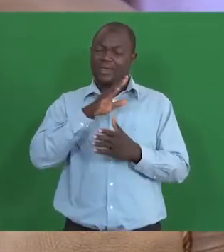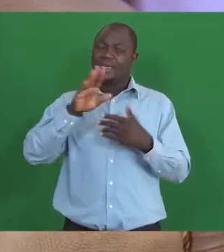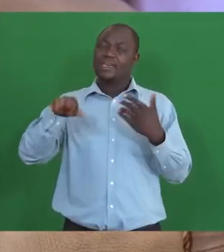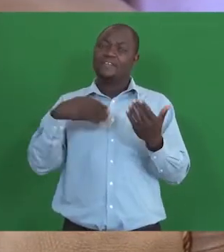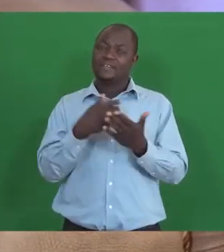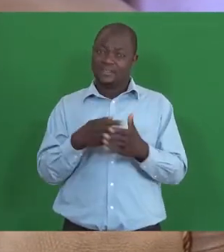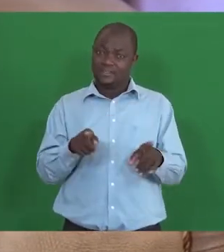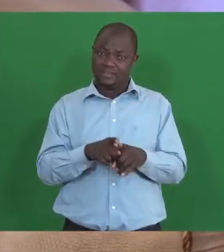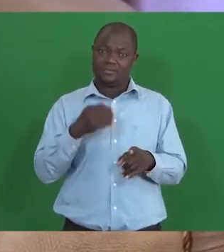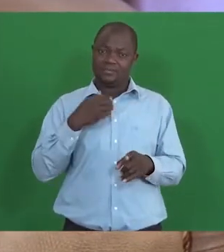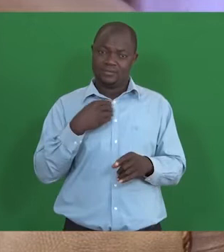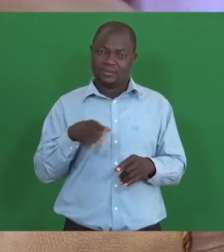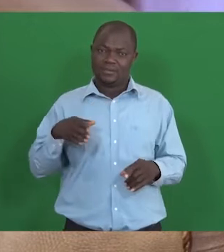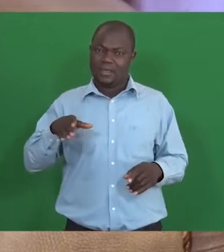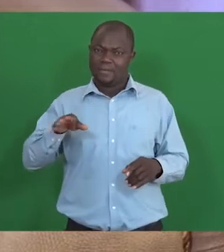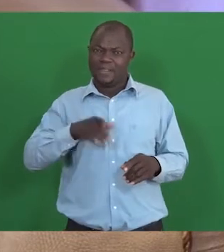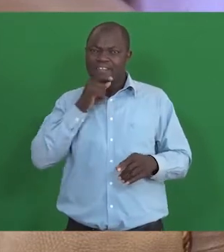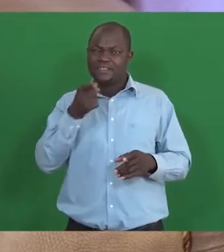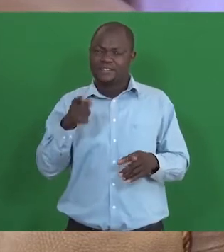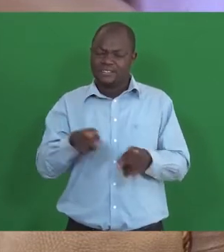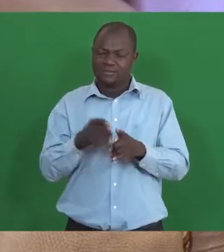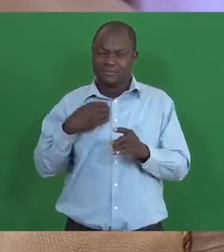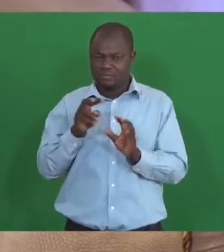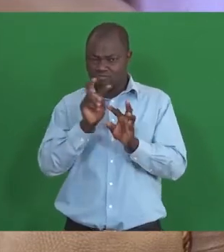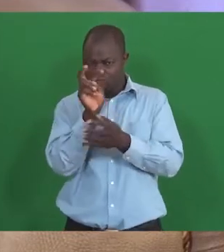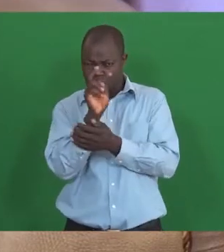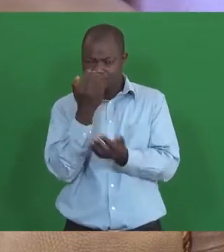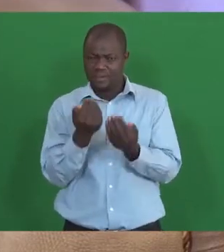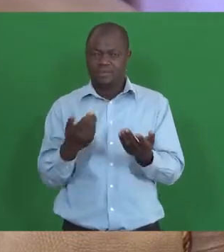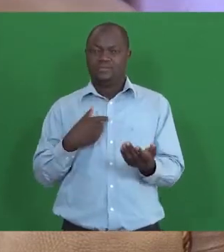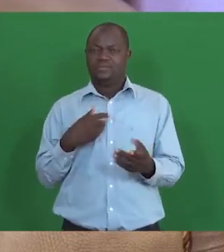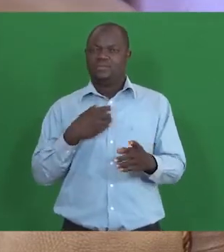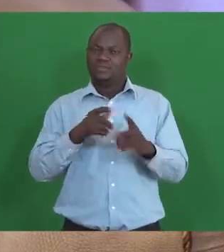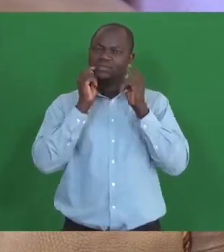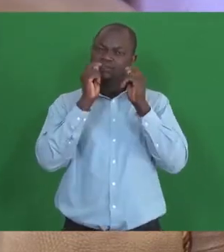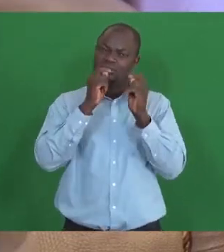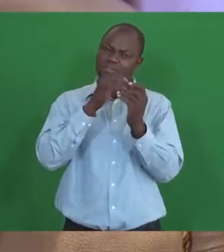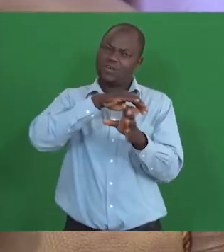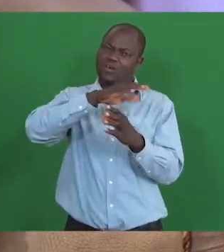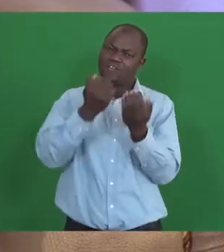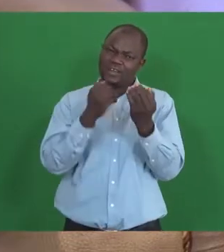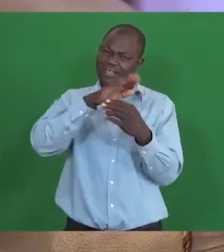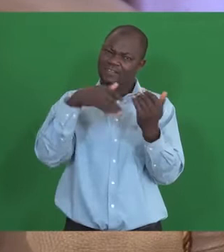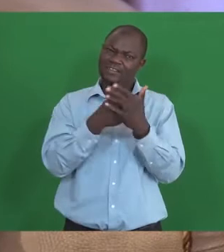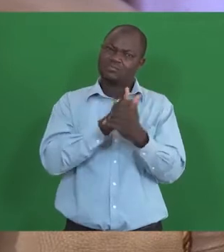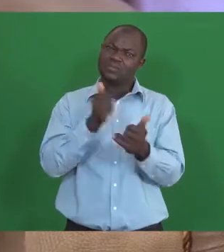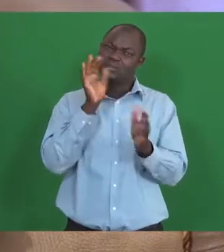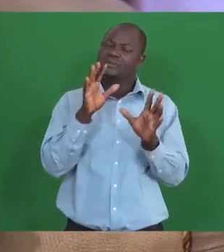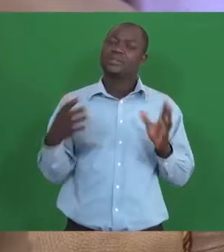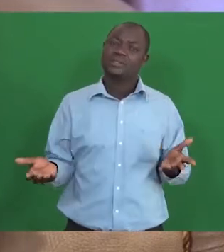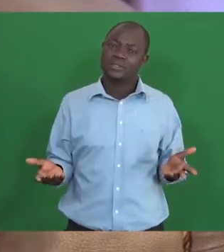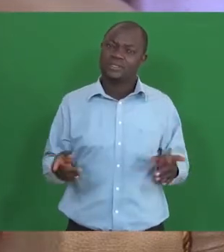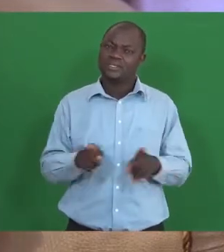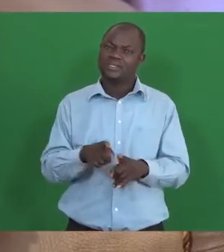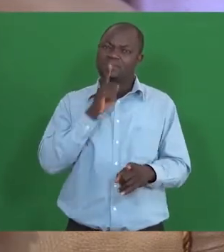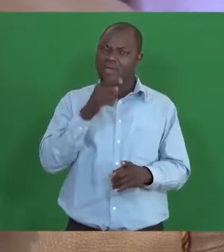isusu sevabereki, isusu sevatariri vevana, tiri kuvadzidzisa here. Nokuti hazvitibatsireka kushora vana, kuti vana